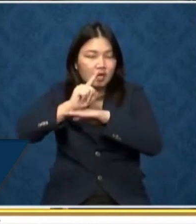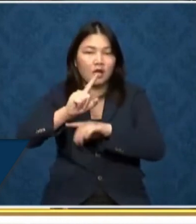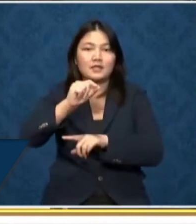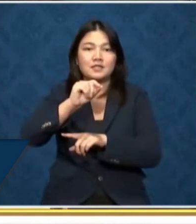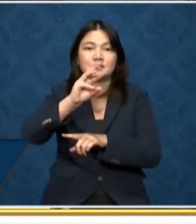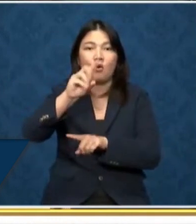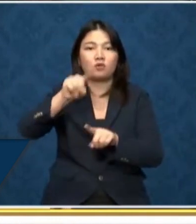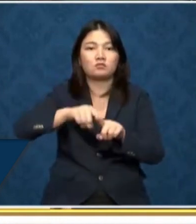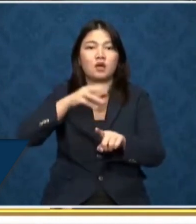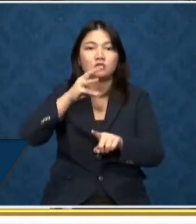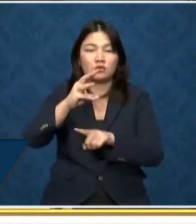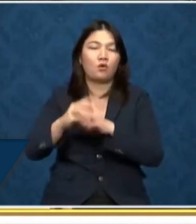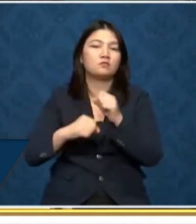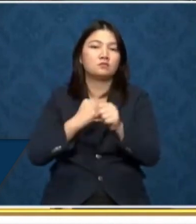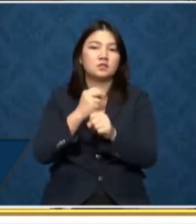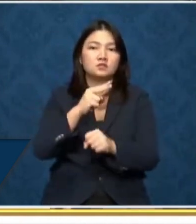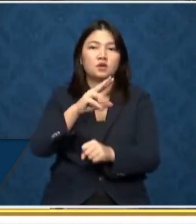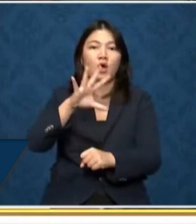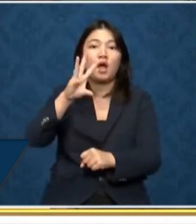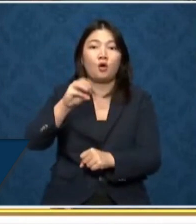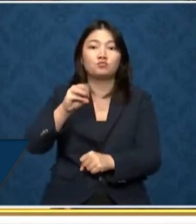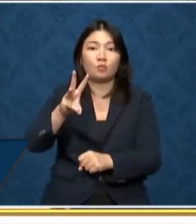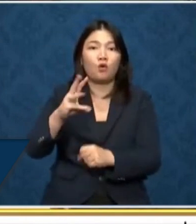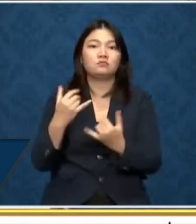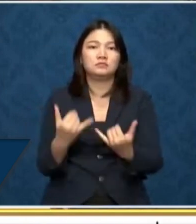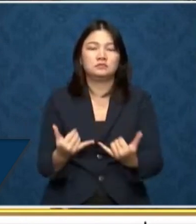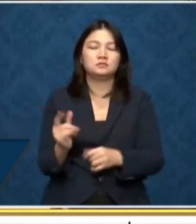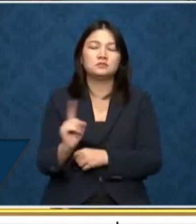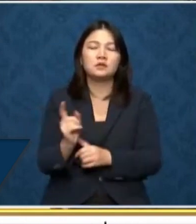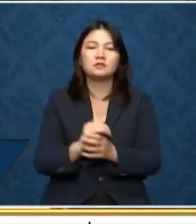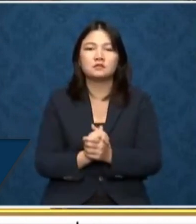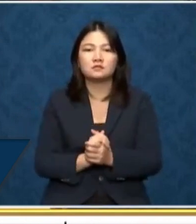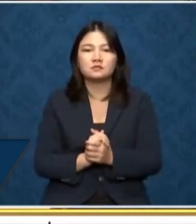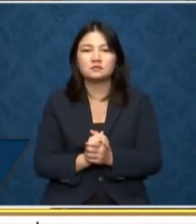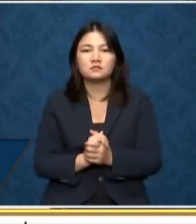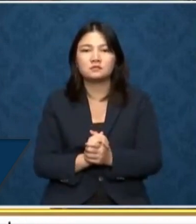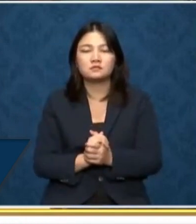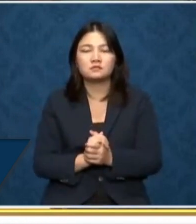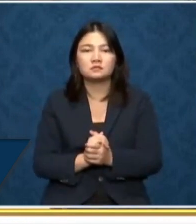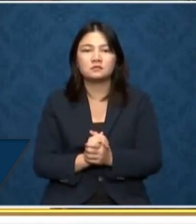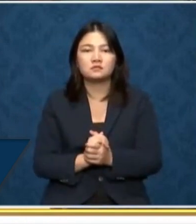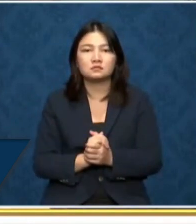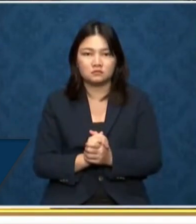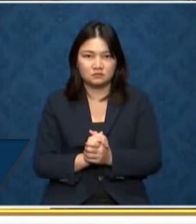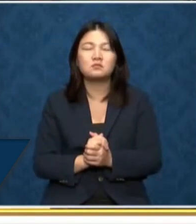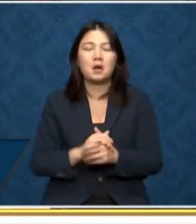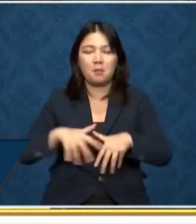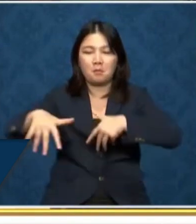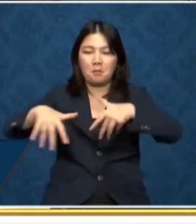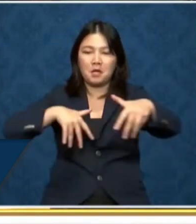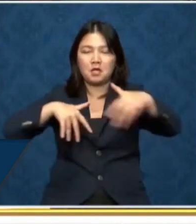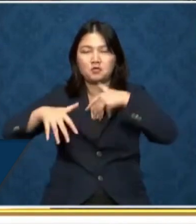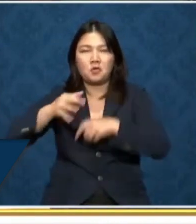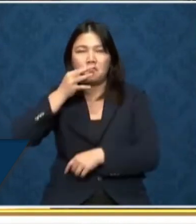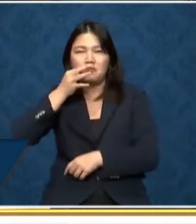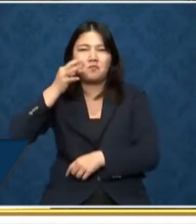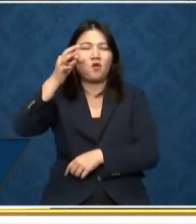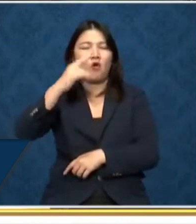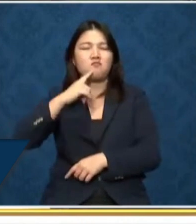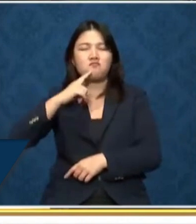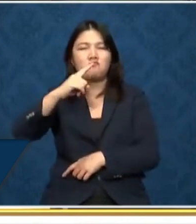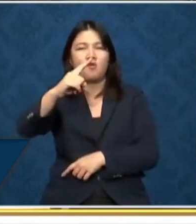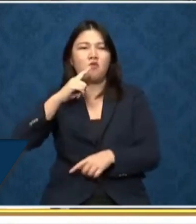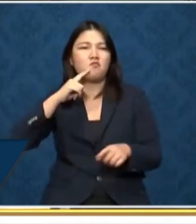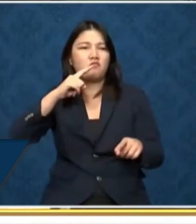26มิถุนายน2566จากการได้รับการร้องเรียนจากประชาชนผู้ได้รับความเดือดร้